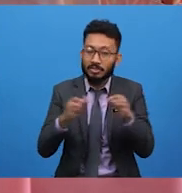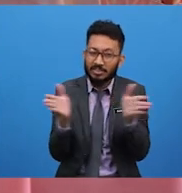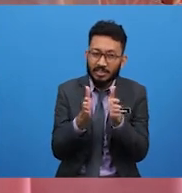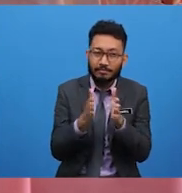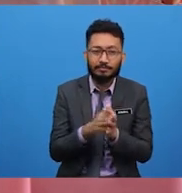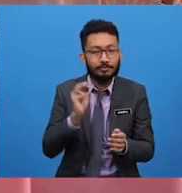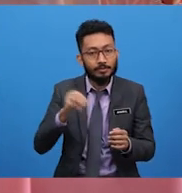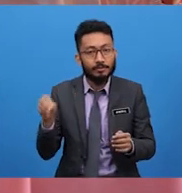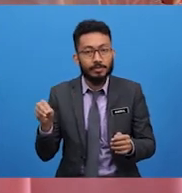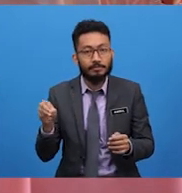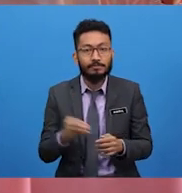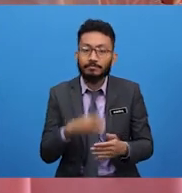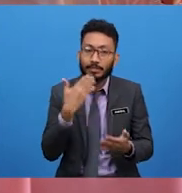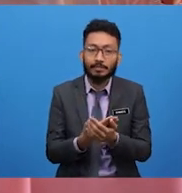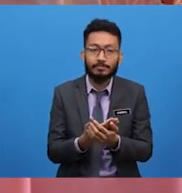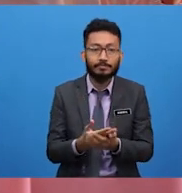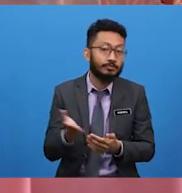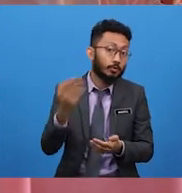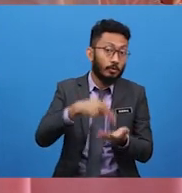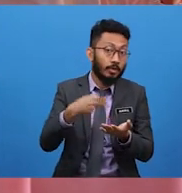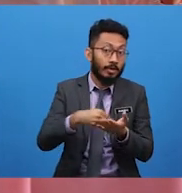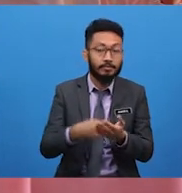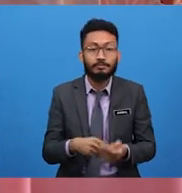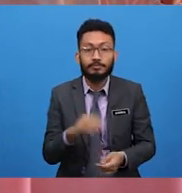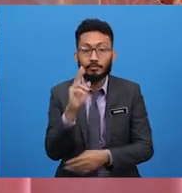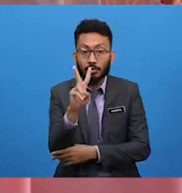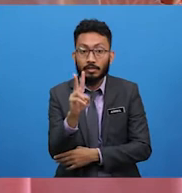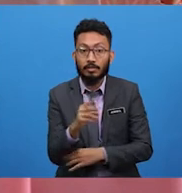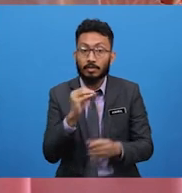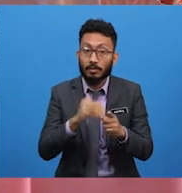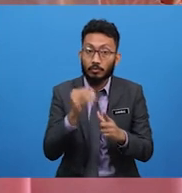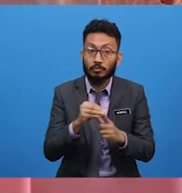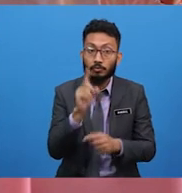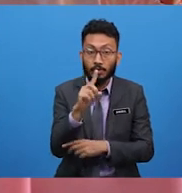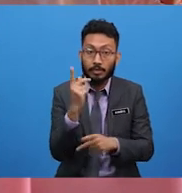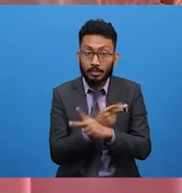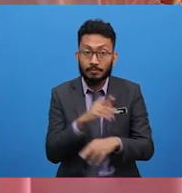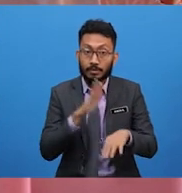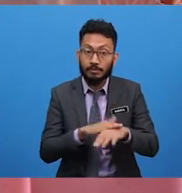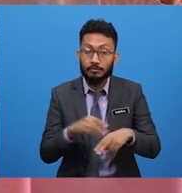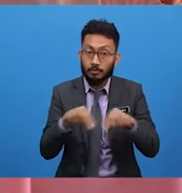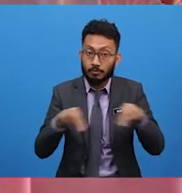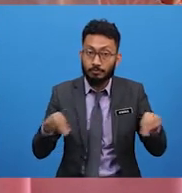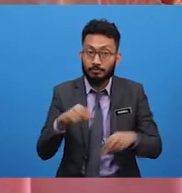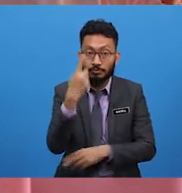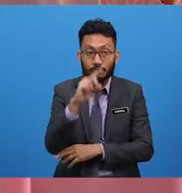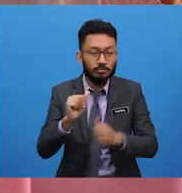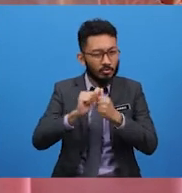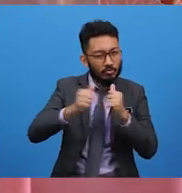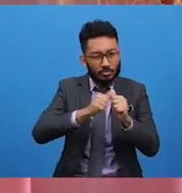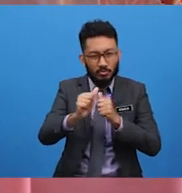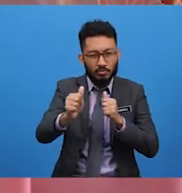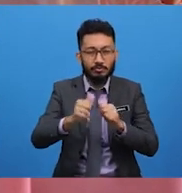Murid-murid, sebaiknya ulangi 2 atau 3 kali semasa mengukur untuk mengelakkan